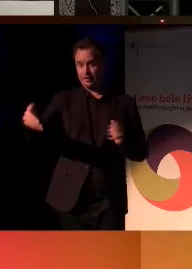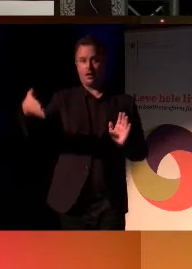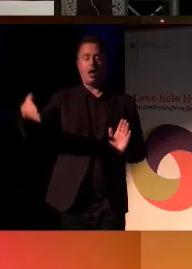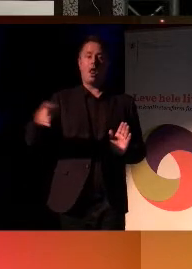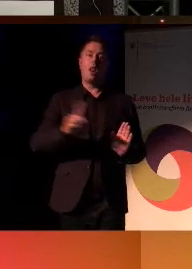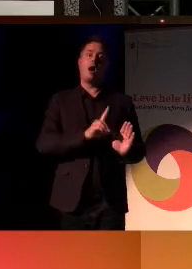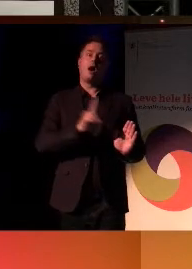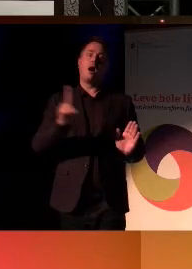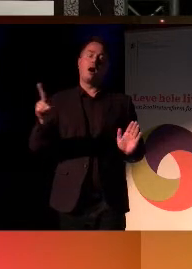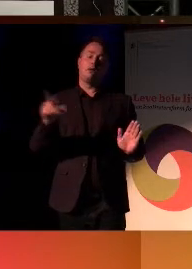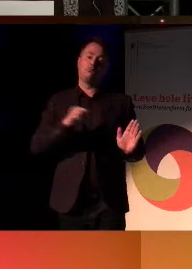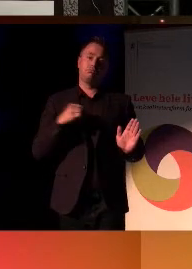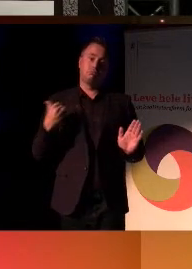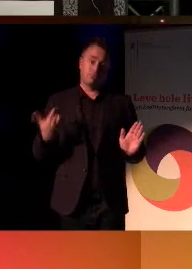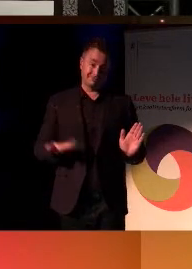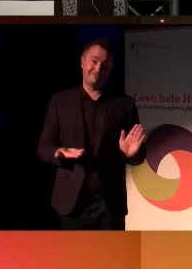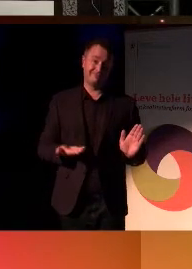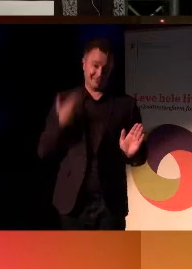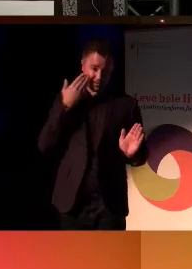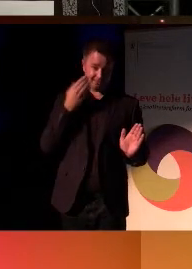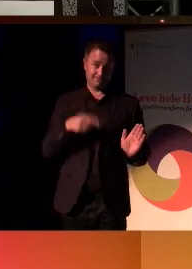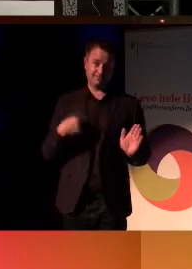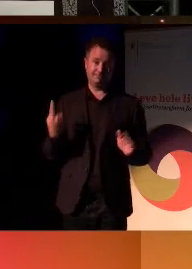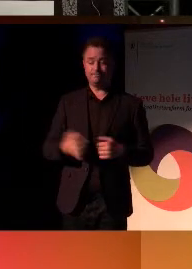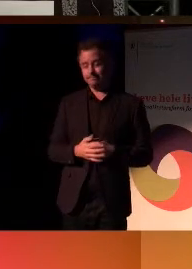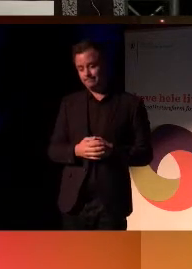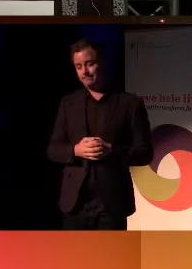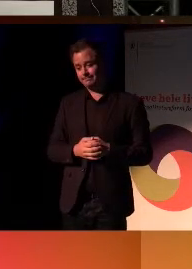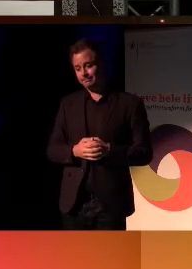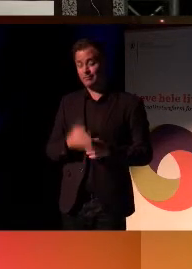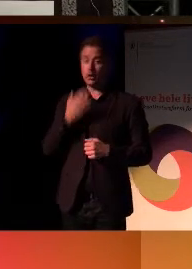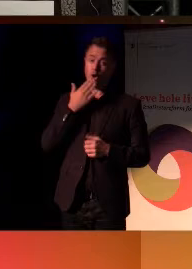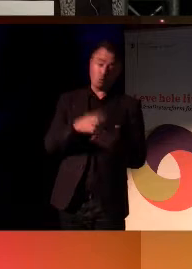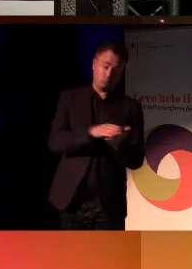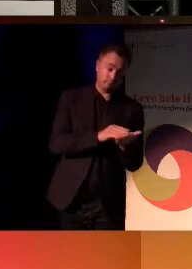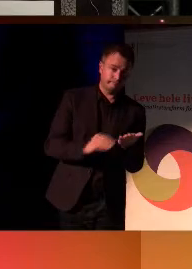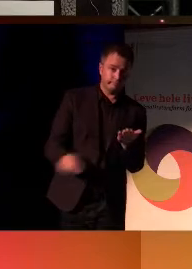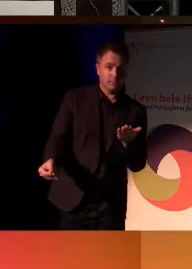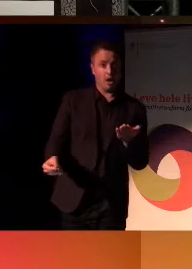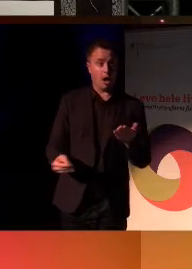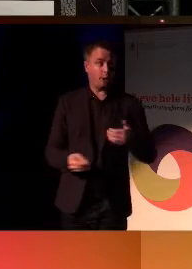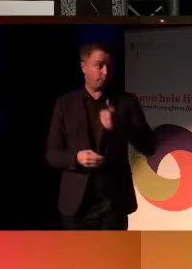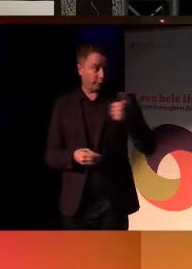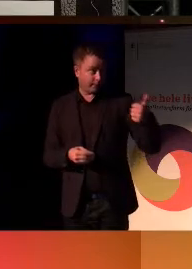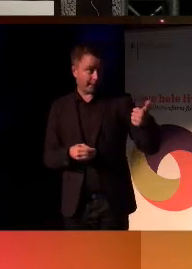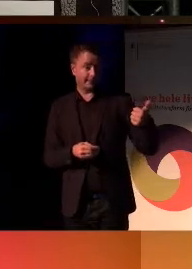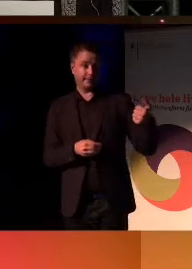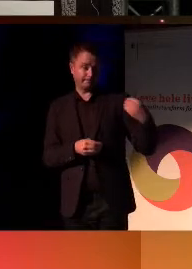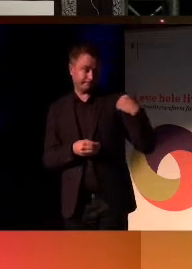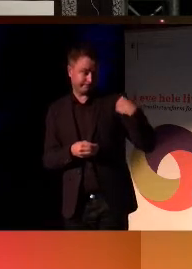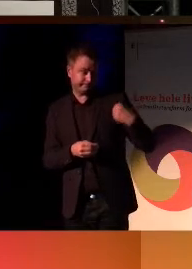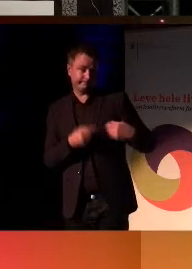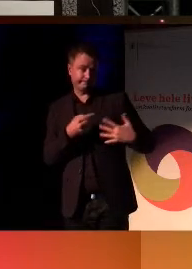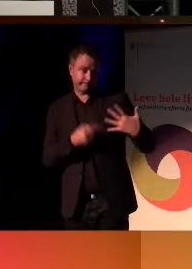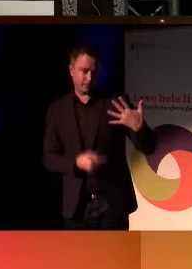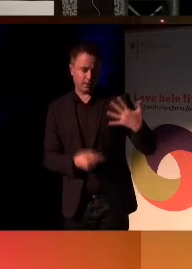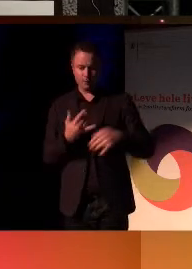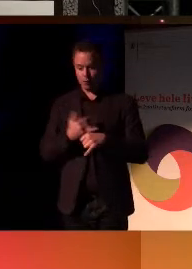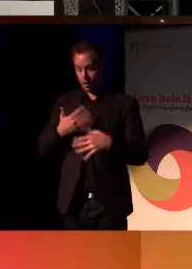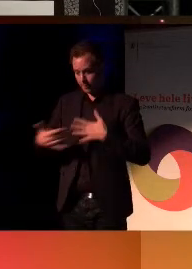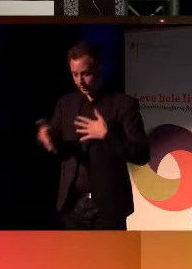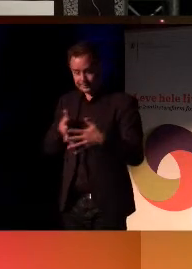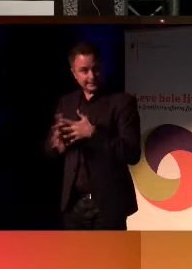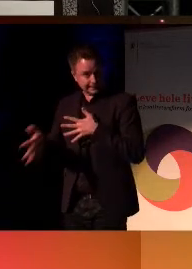Så når vi har alle disse gode føringene, vi har myndighetenes føringer for hvordan vi skal utøve